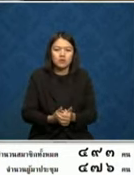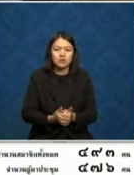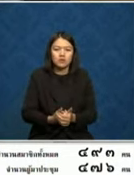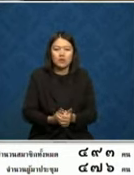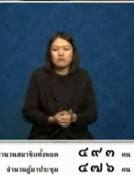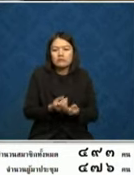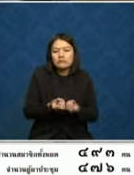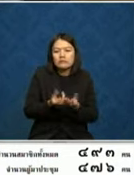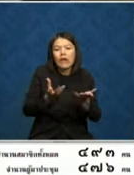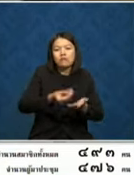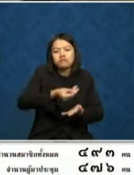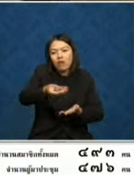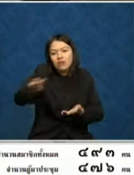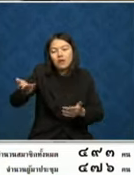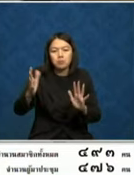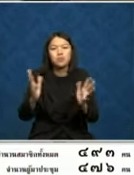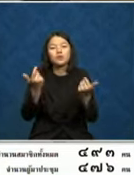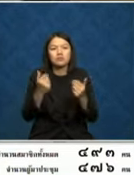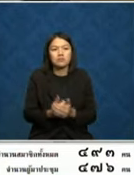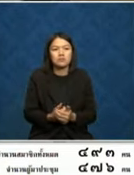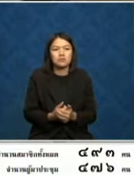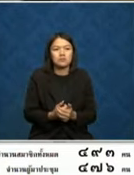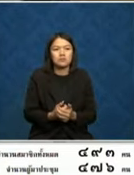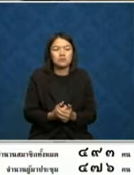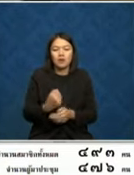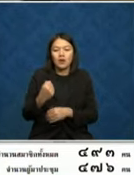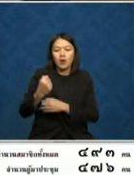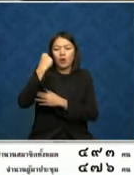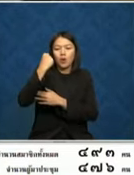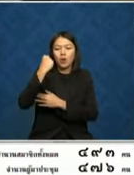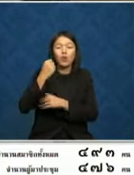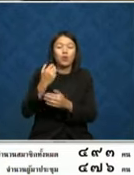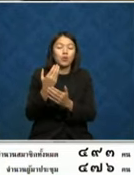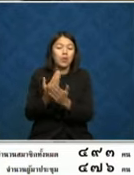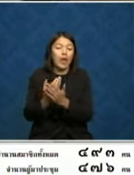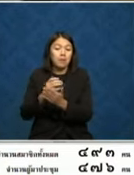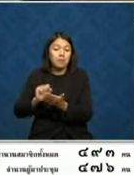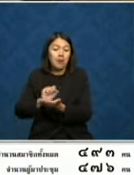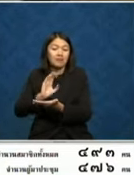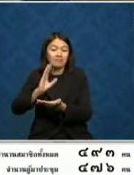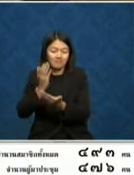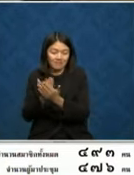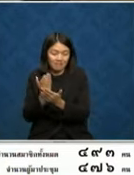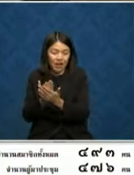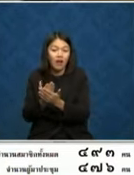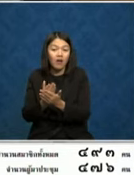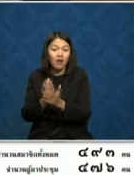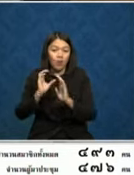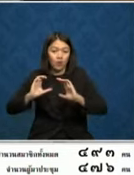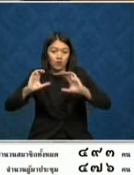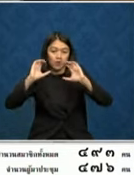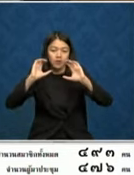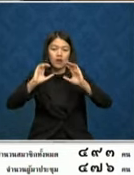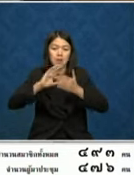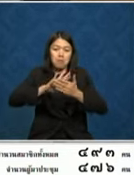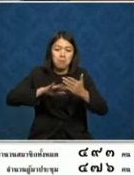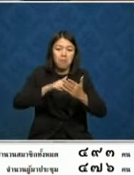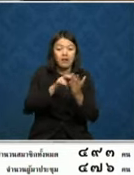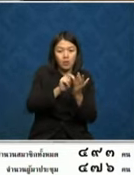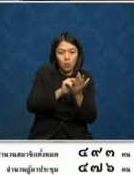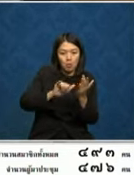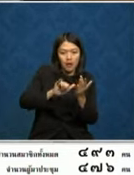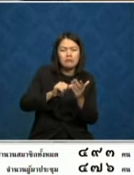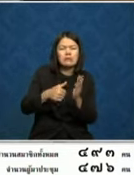จกหมดอันที่3คือเสริมสร้างความมั่นคงให้แก่สถาบันการเงินและการคลังของรัฐนโยบายท่านทำนี้ก็สร้